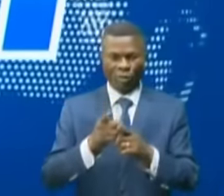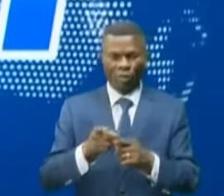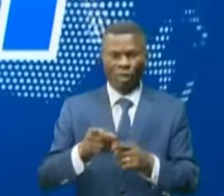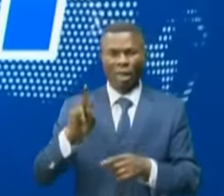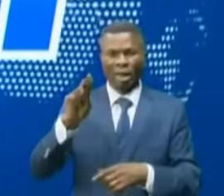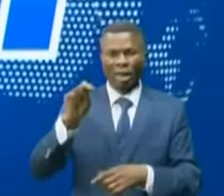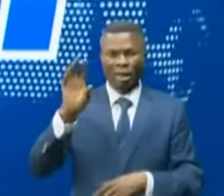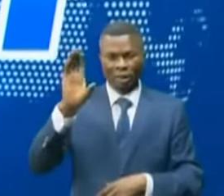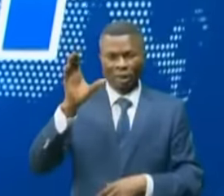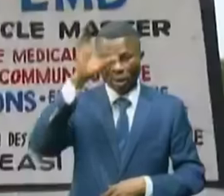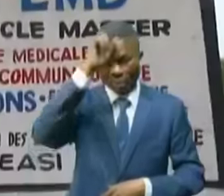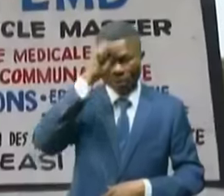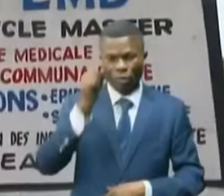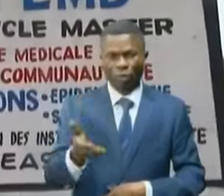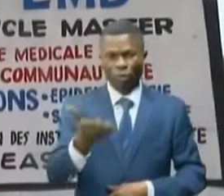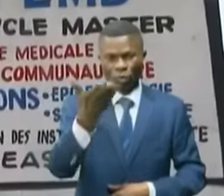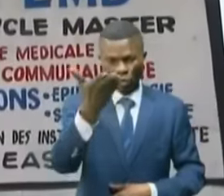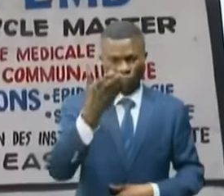RTNC Bandundu.